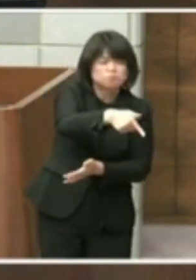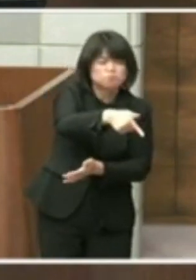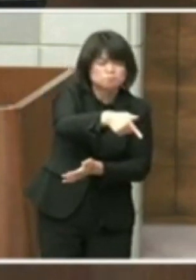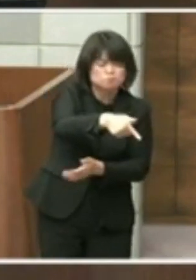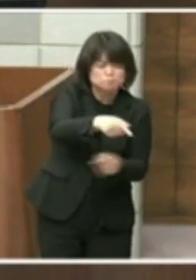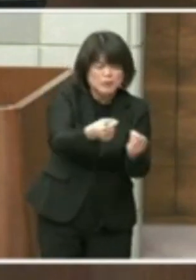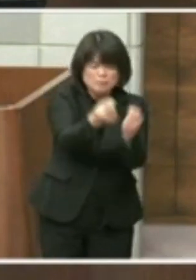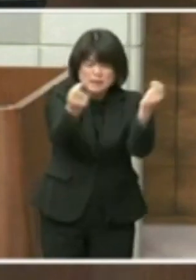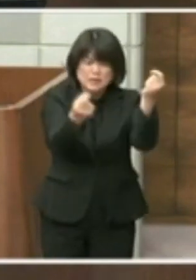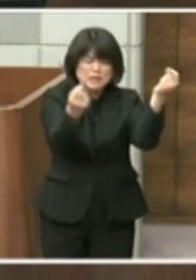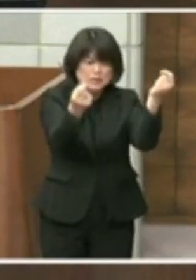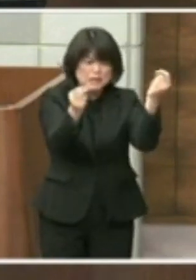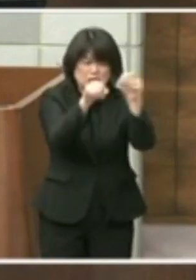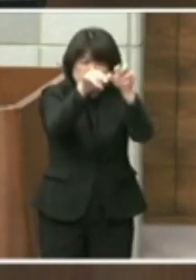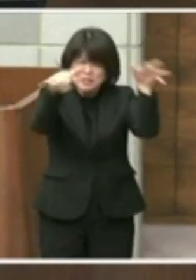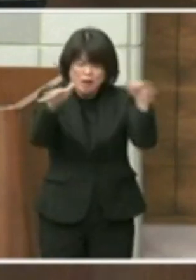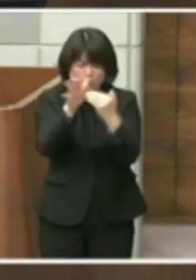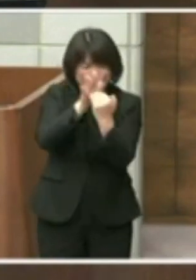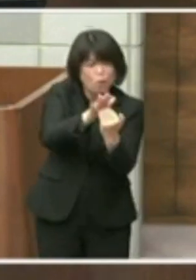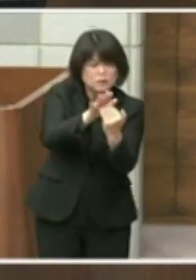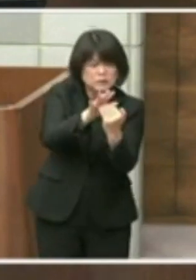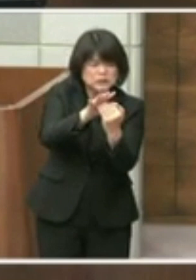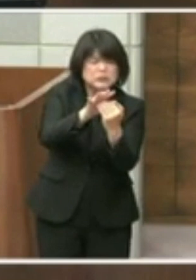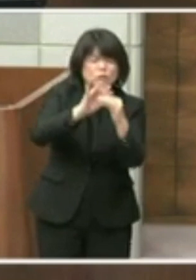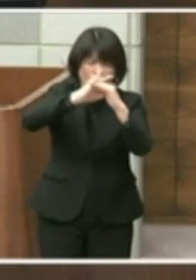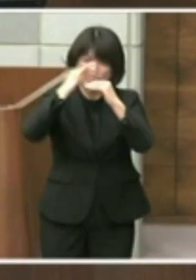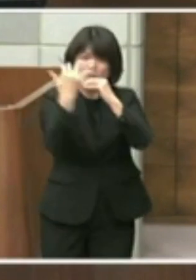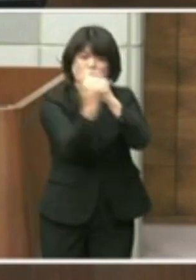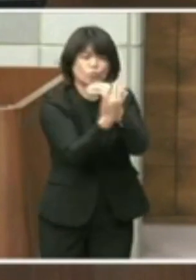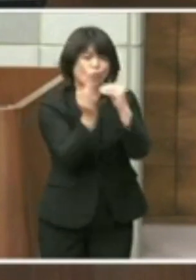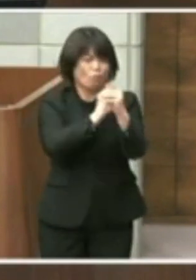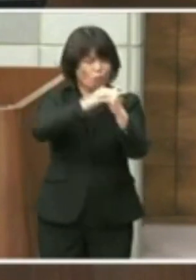に飛散防止のネットを巻く対策を行いました。